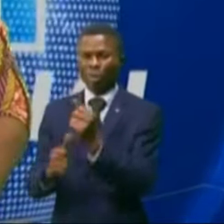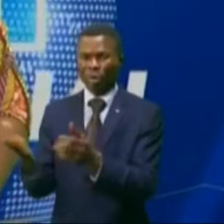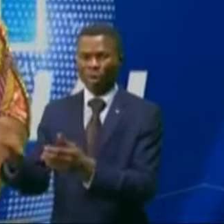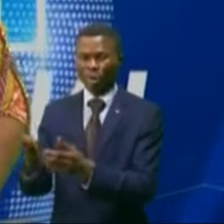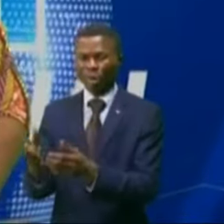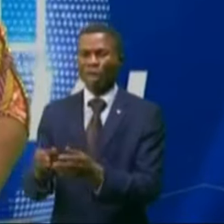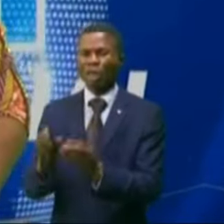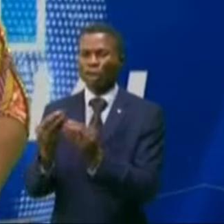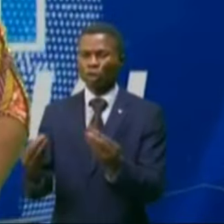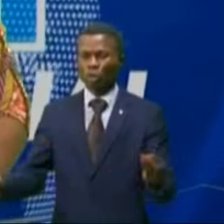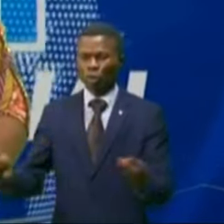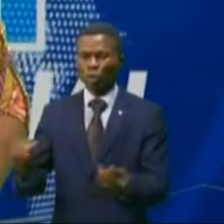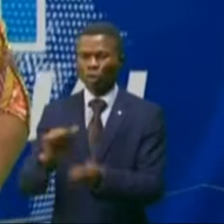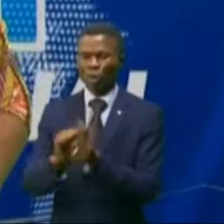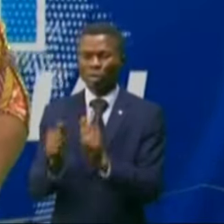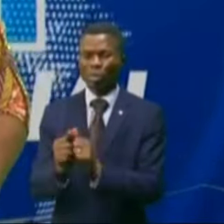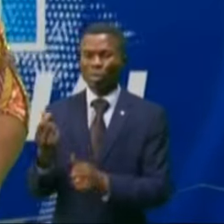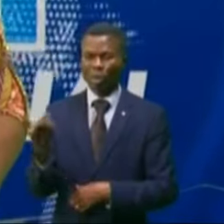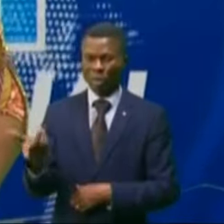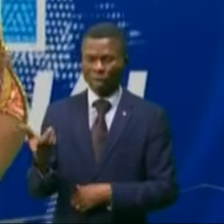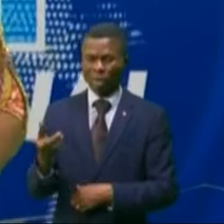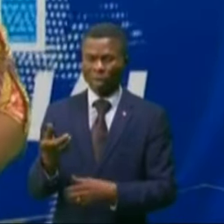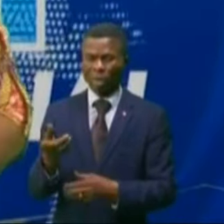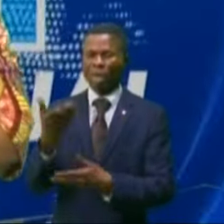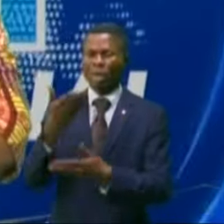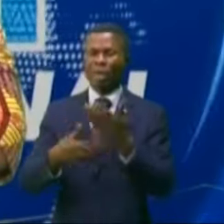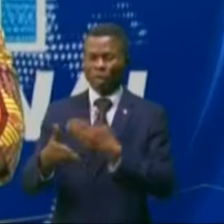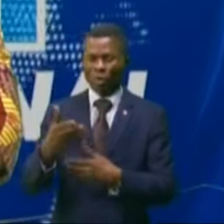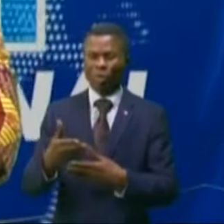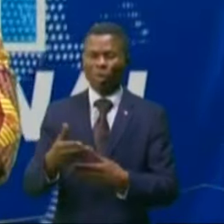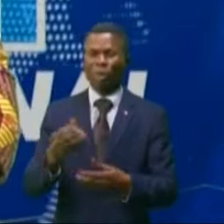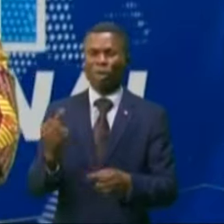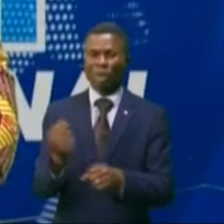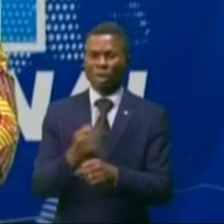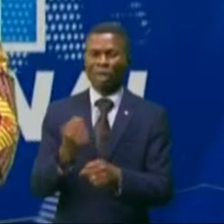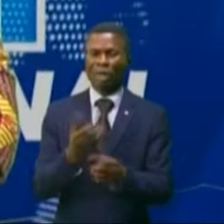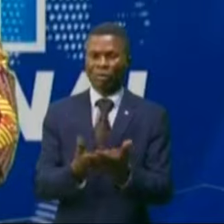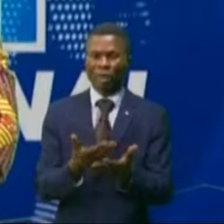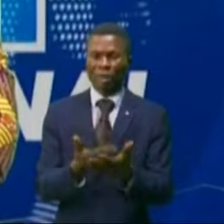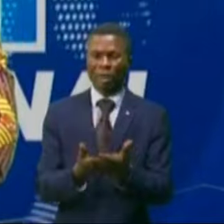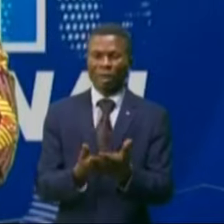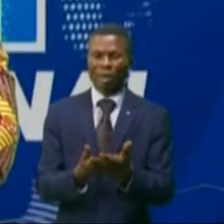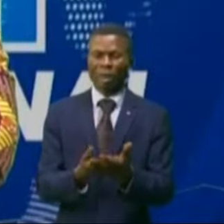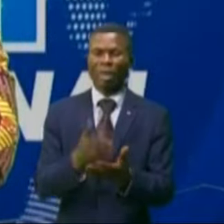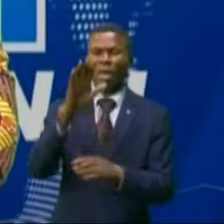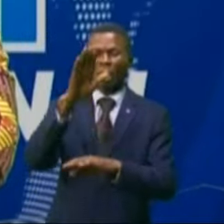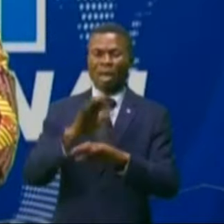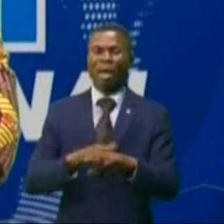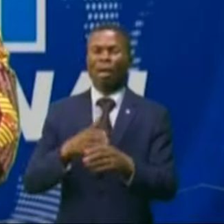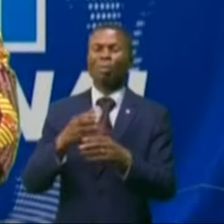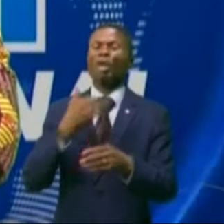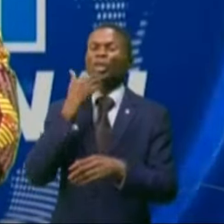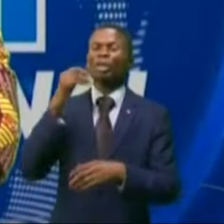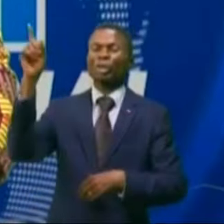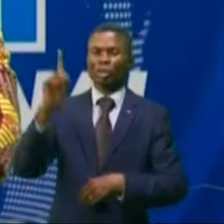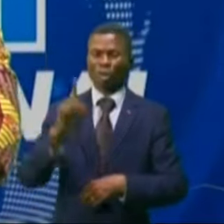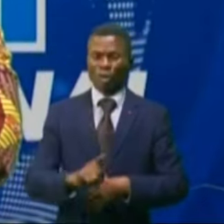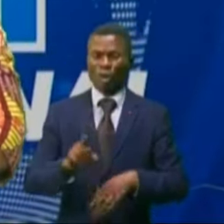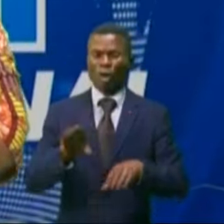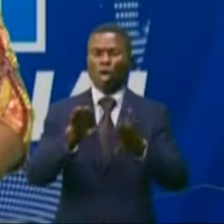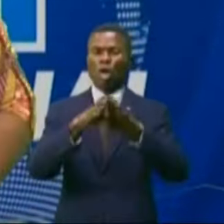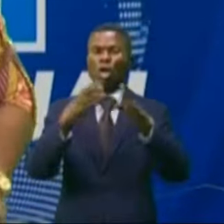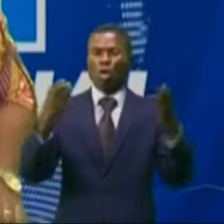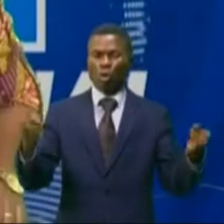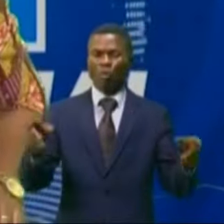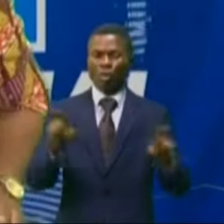traitement de billets des banques. La passation du marché sera conduite par appel d'offres ouvert tel